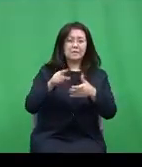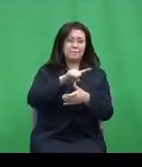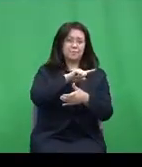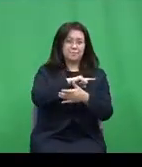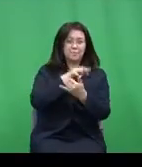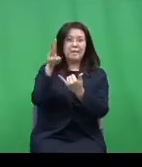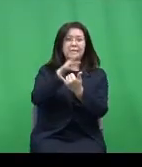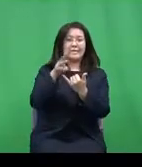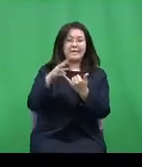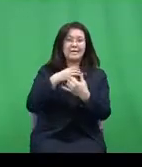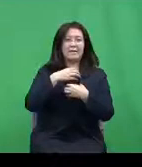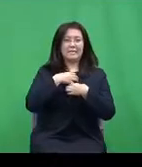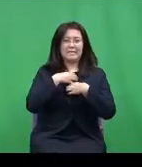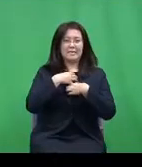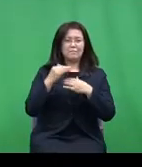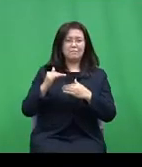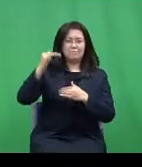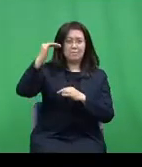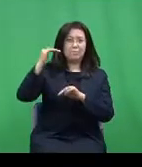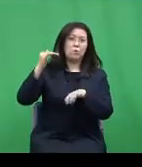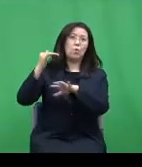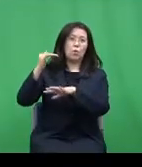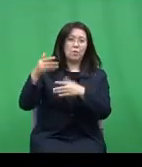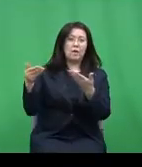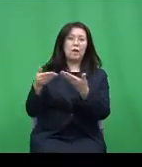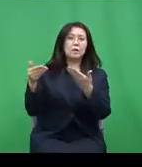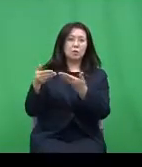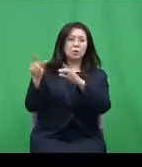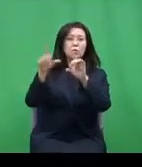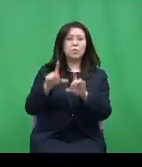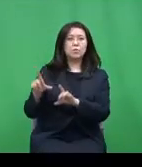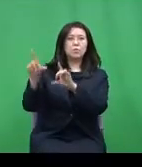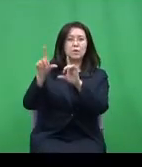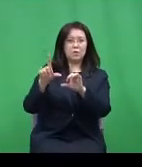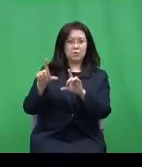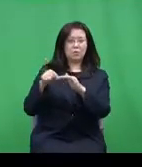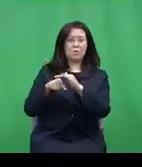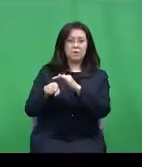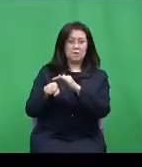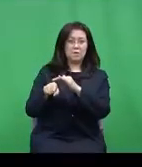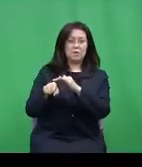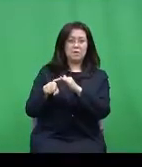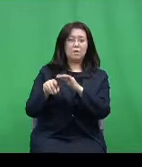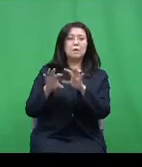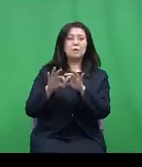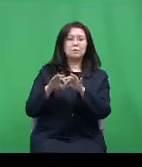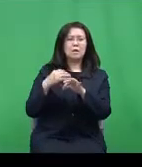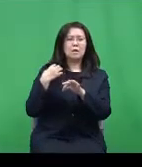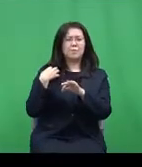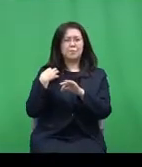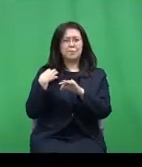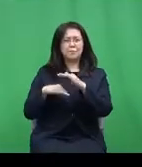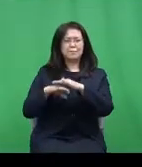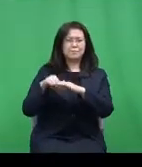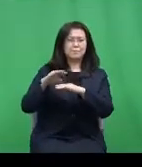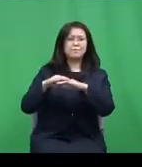災害リスクの高い地域に、まあ、住んでいらっしゃる、働いていらっしゃることになるので、